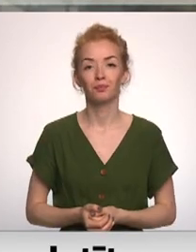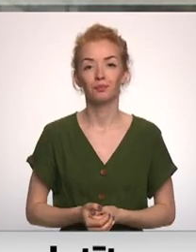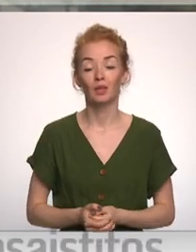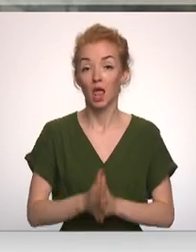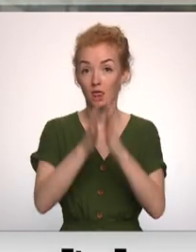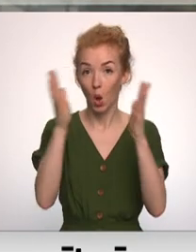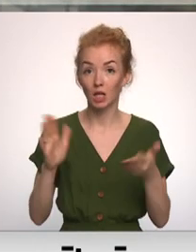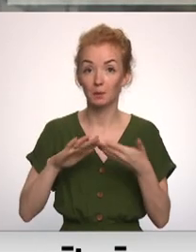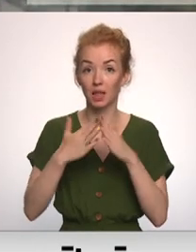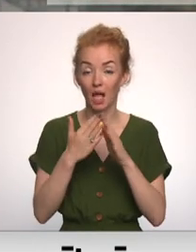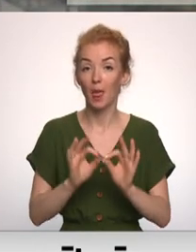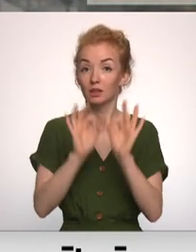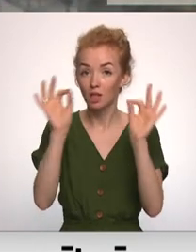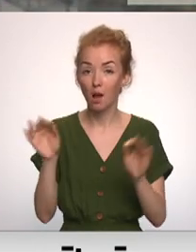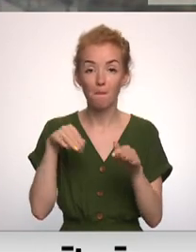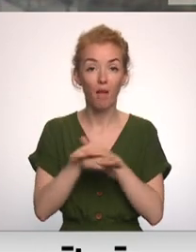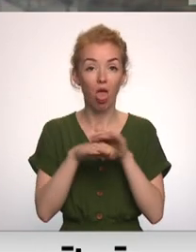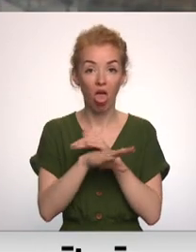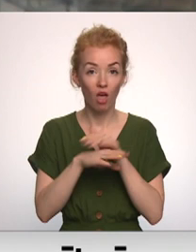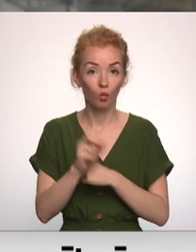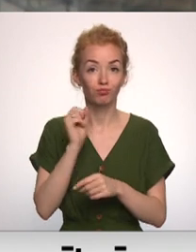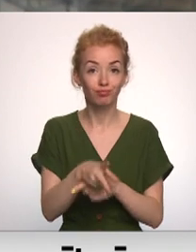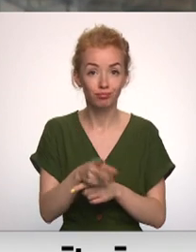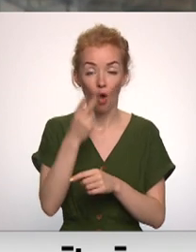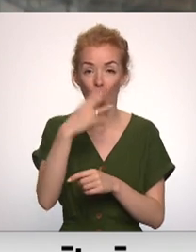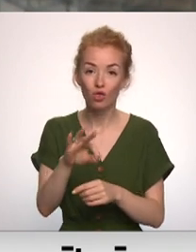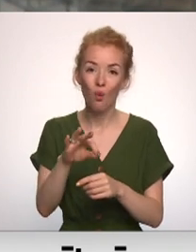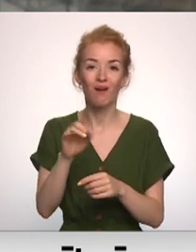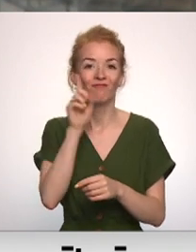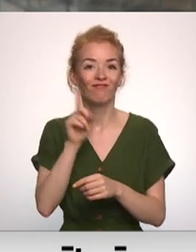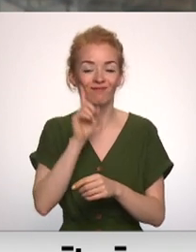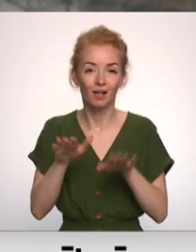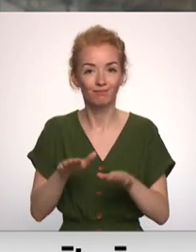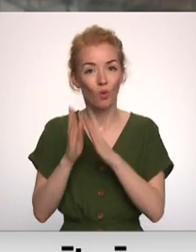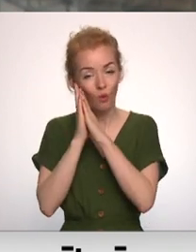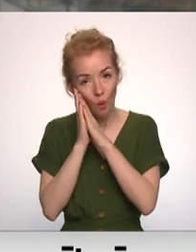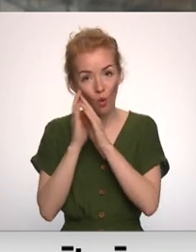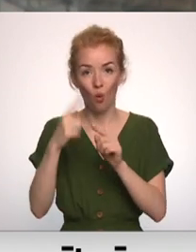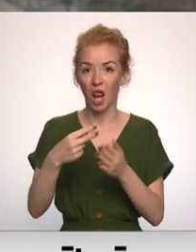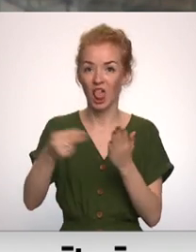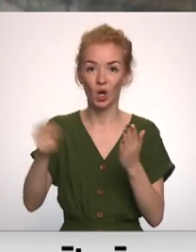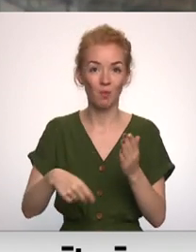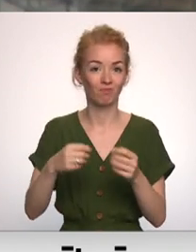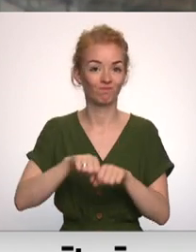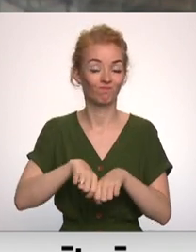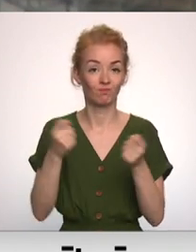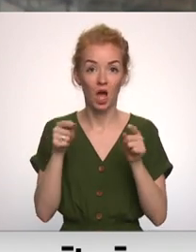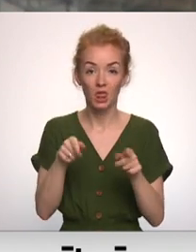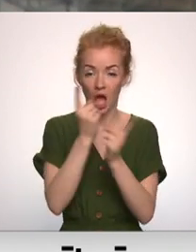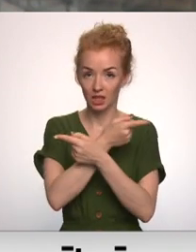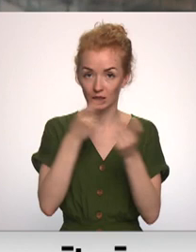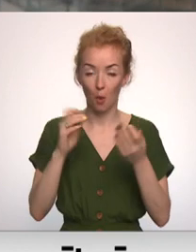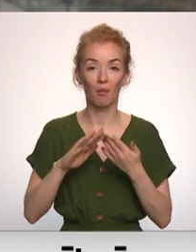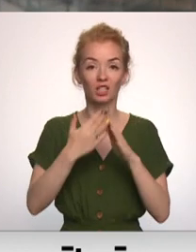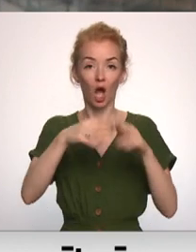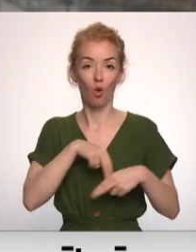Vairākās pilsētās sākta bēgļu izlikšana no turisma, mītnēm un līgumu laušana ar tām, tā informē Latvijas Lielo pilsētu